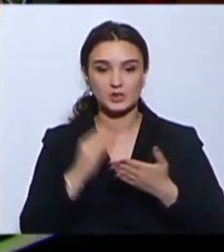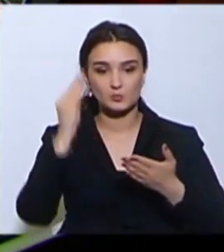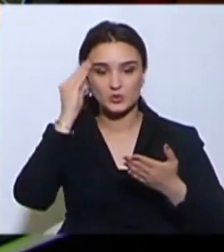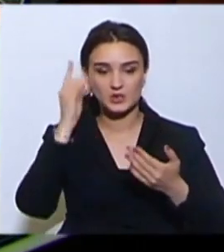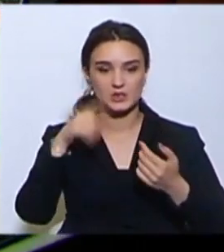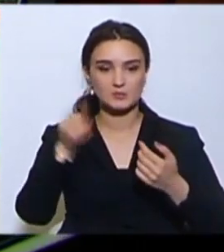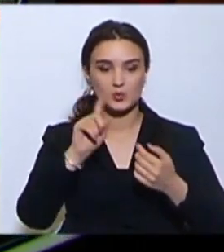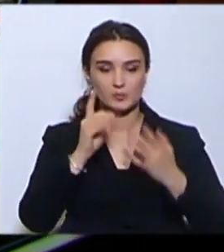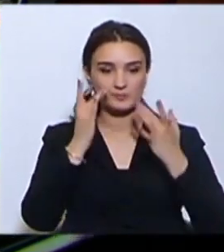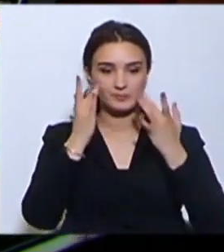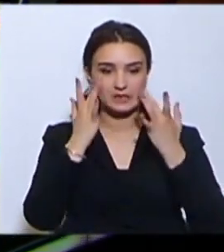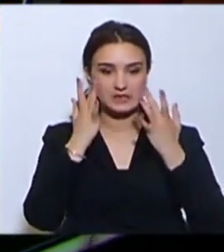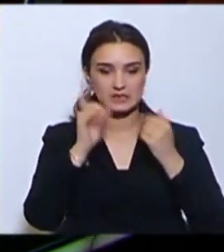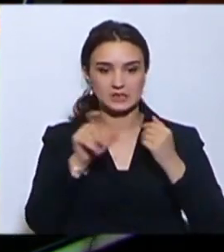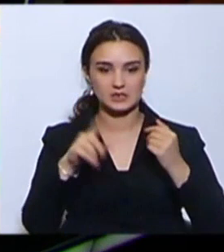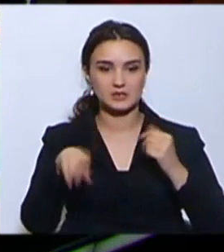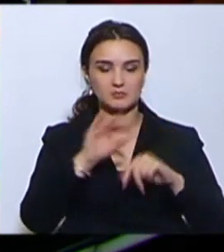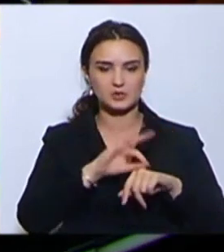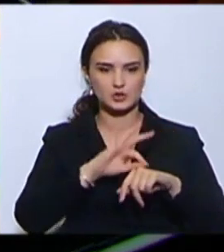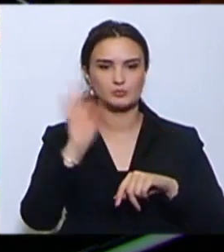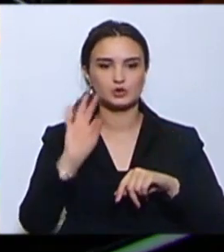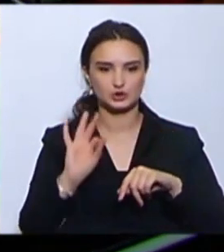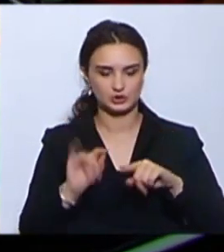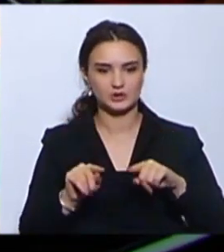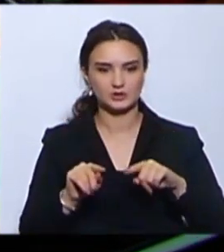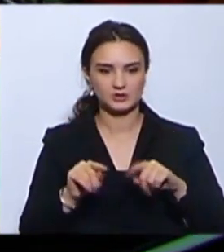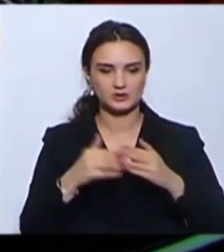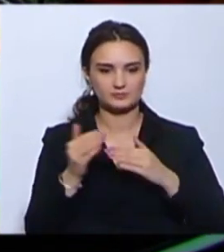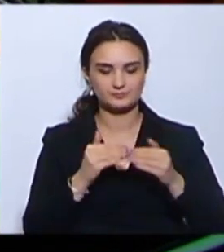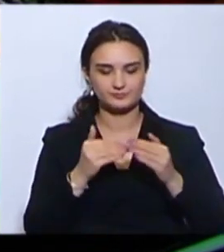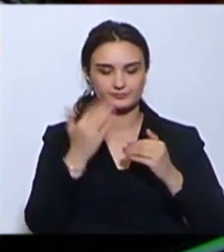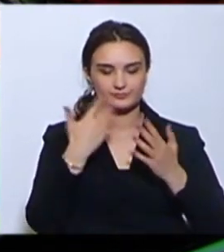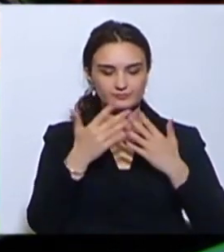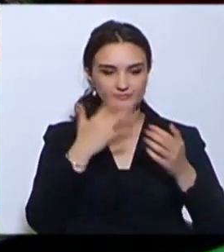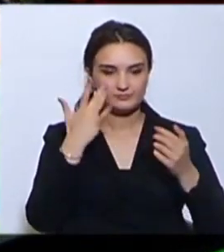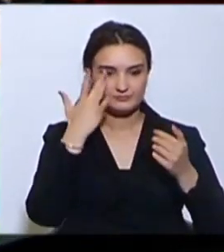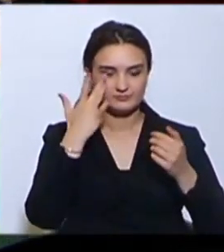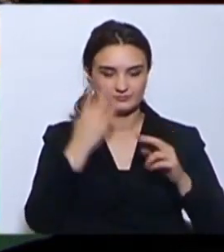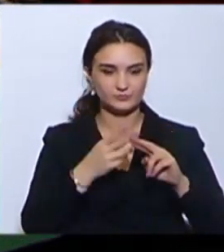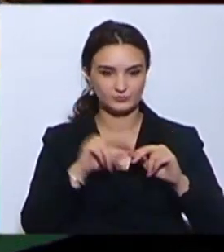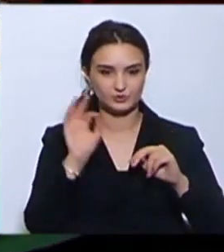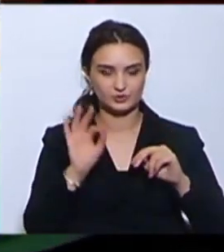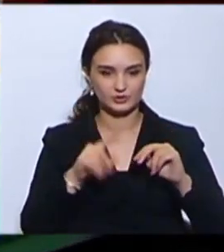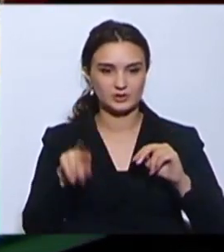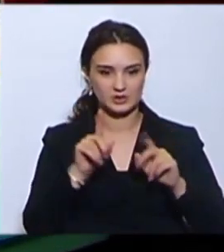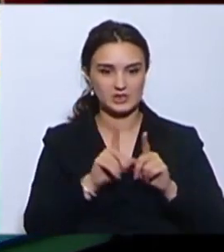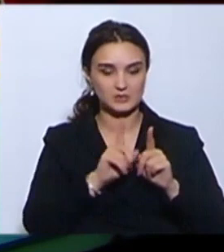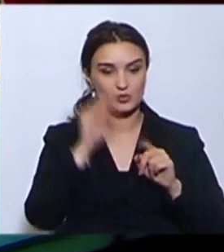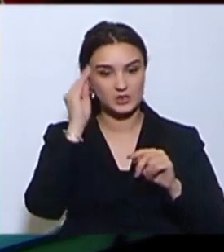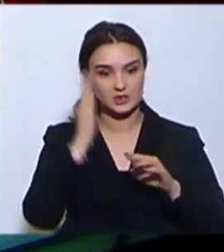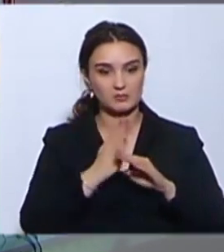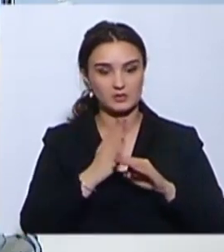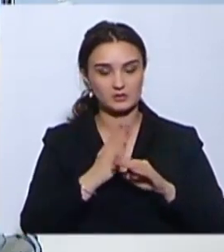მოსაზრება, რომ ლინზის მატარებელი პაციენტები უფრო ხშირად კიდებენ თვალს ხელს, რატომღაც არის ასეთი